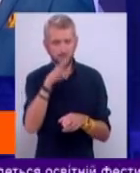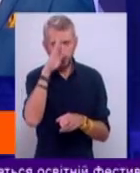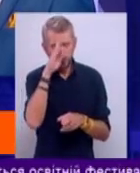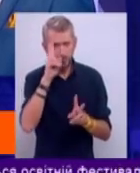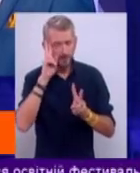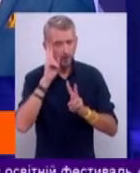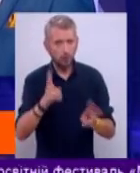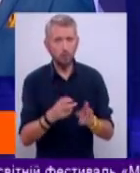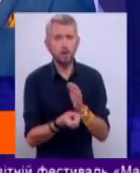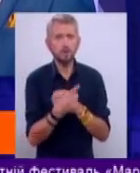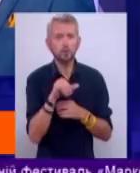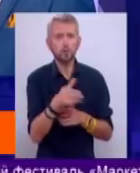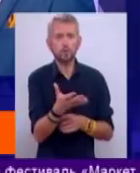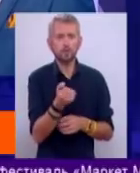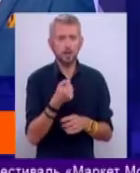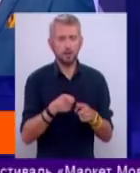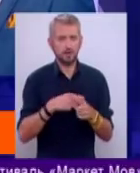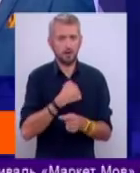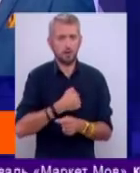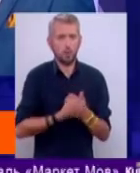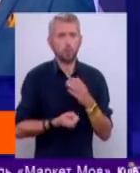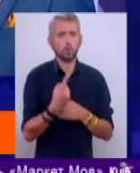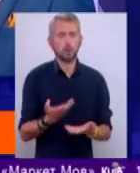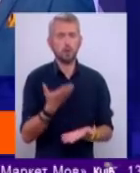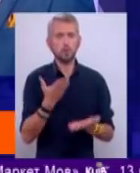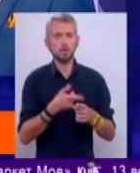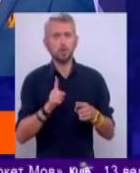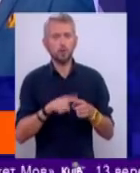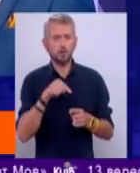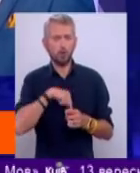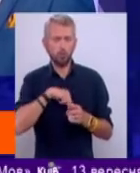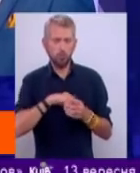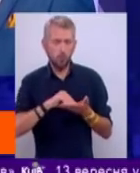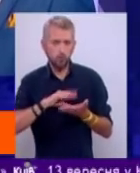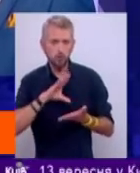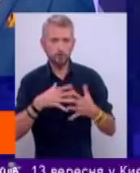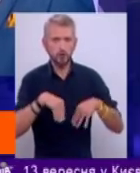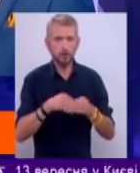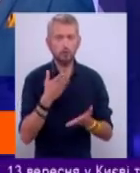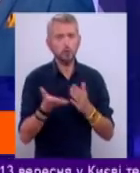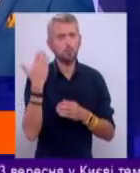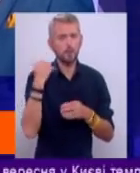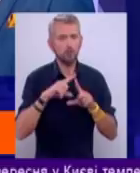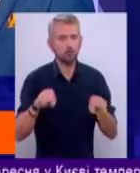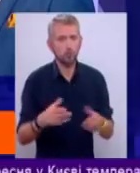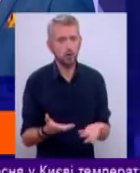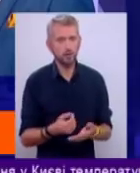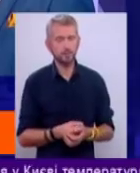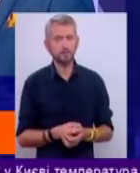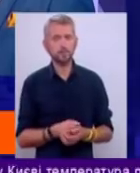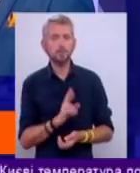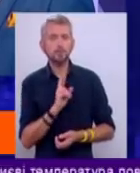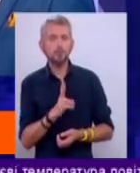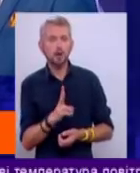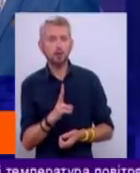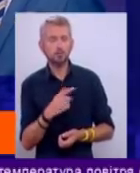невідомо, звідки в нього все взялася ця агресія. Знаєте, можливо, це накопичилося в родині, можливо, в попередній школі. Тобто, як,